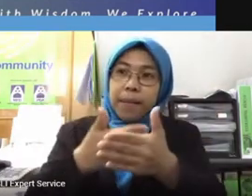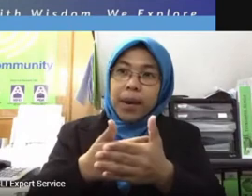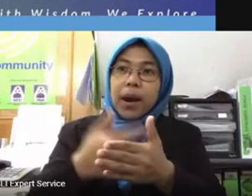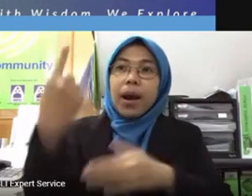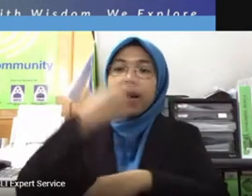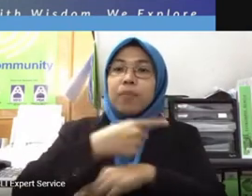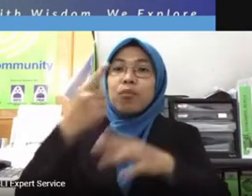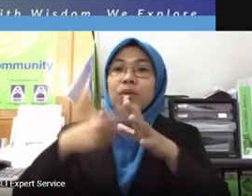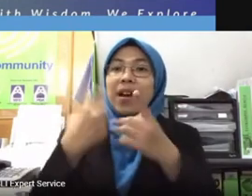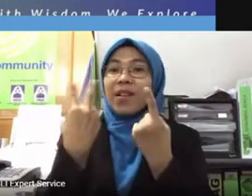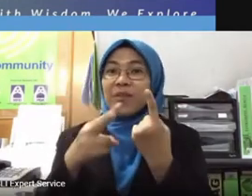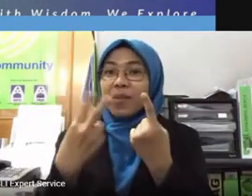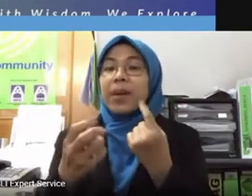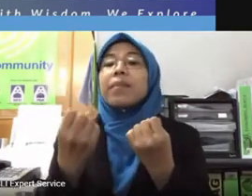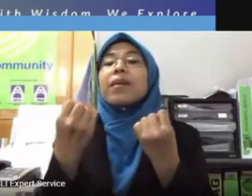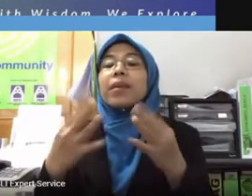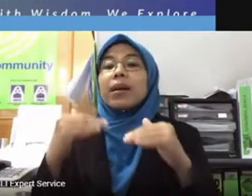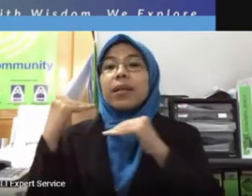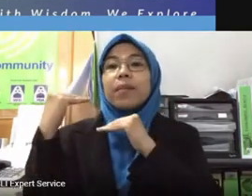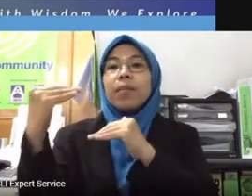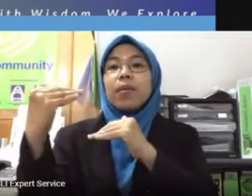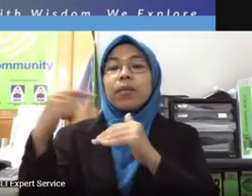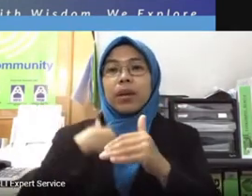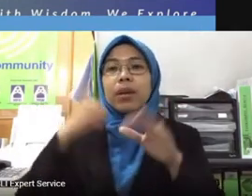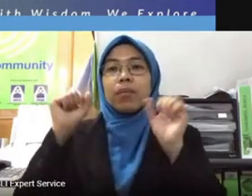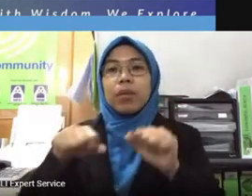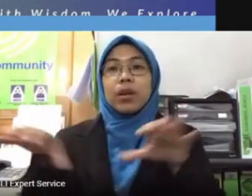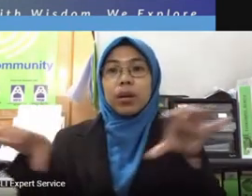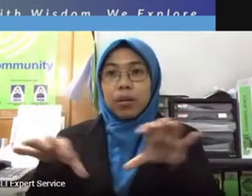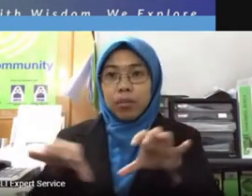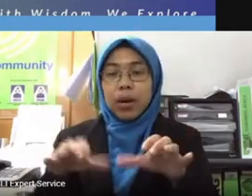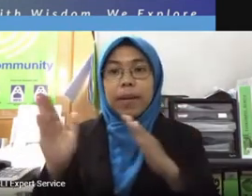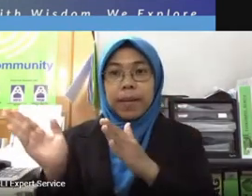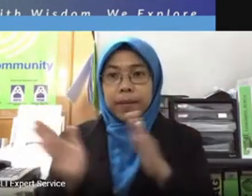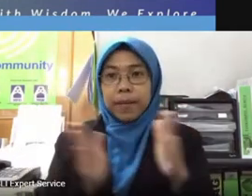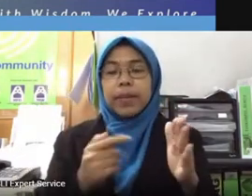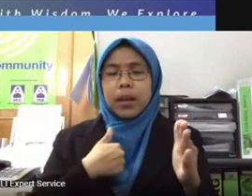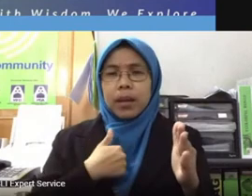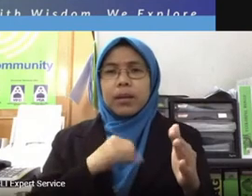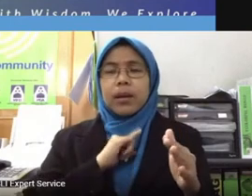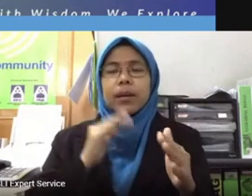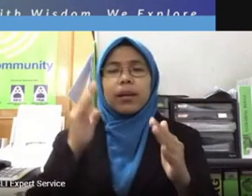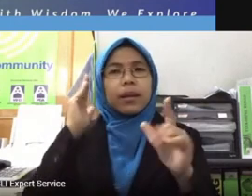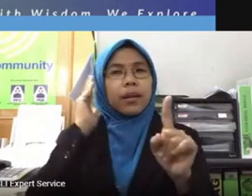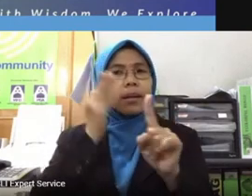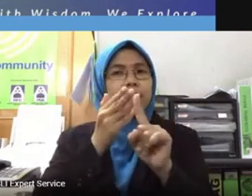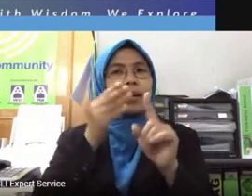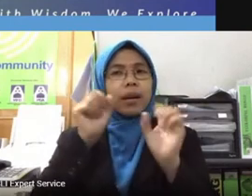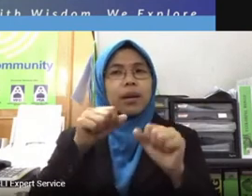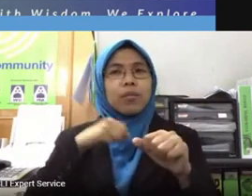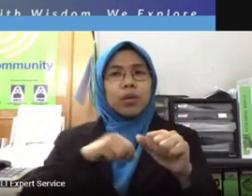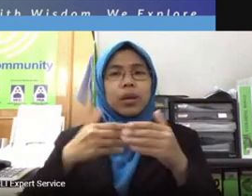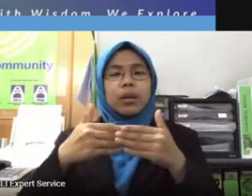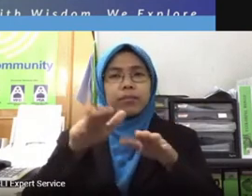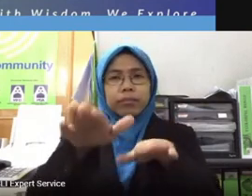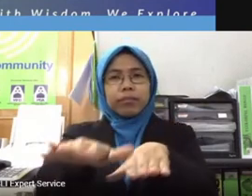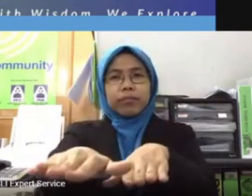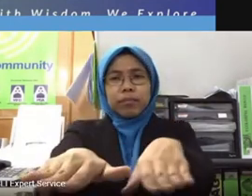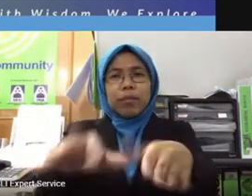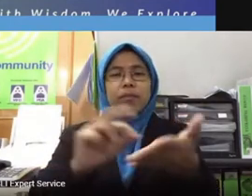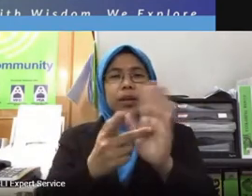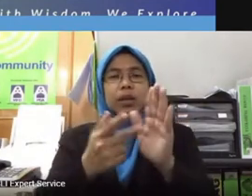bulan 12 tu, berapa lama tempoh yang saya boleh buat plank. Saya target sekurang-kurangnya saya dapat buat plank dalam